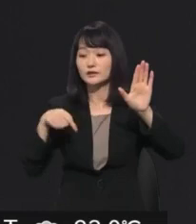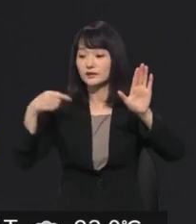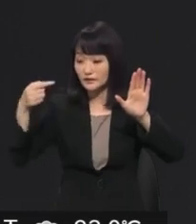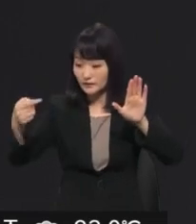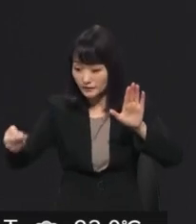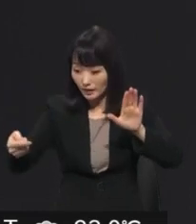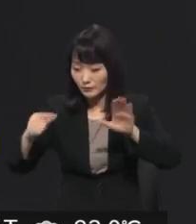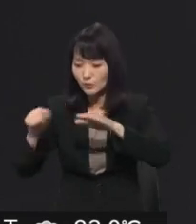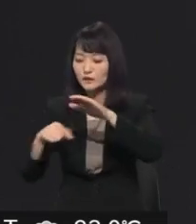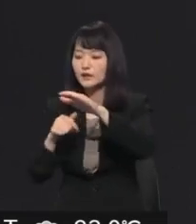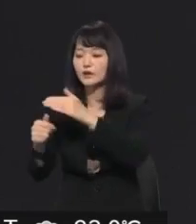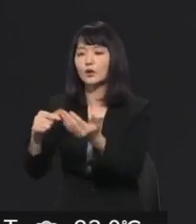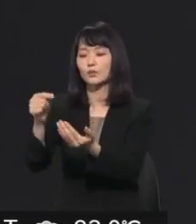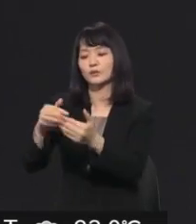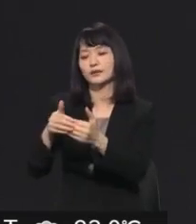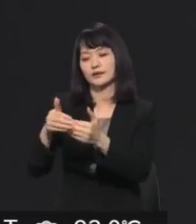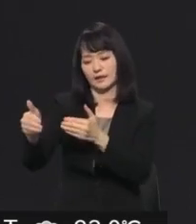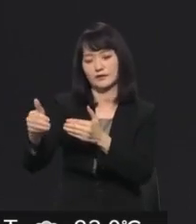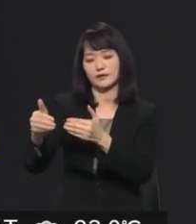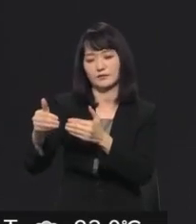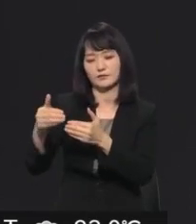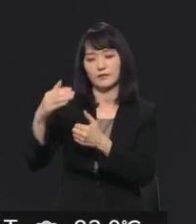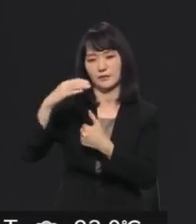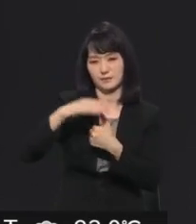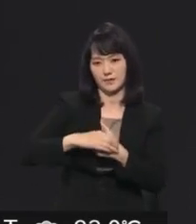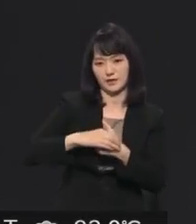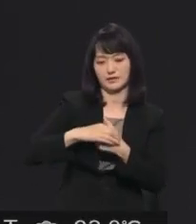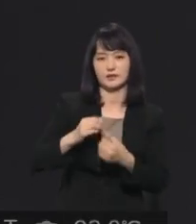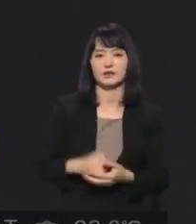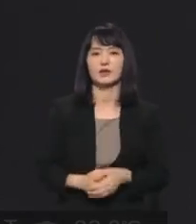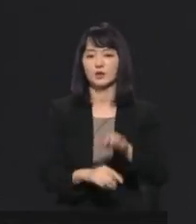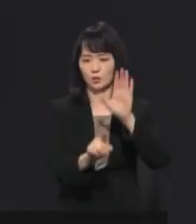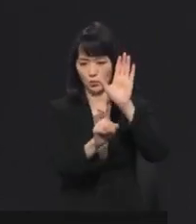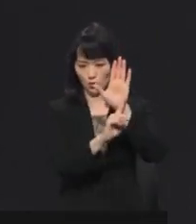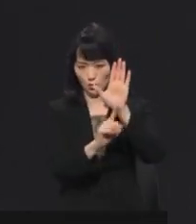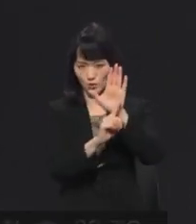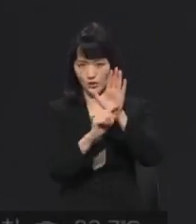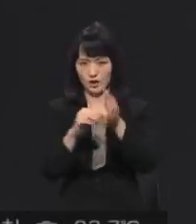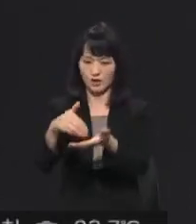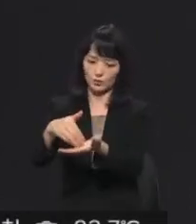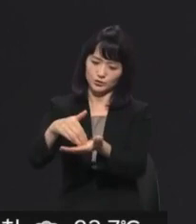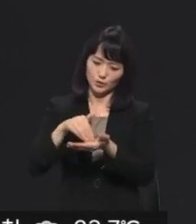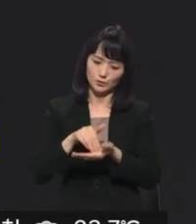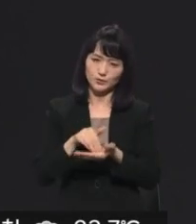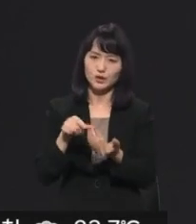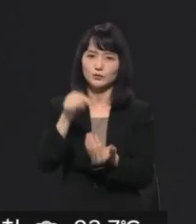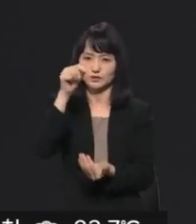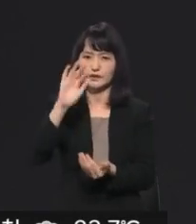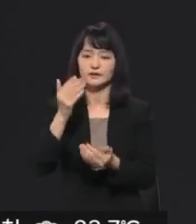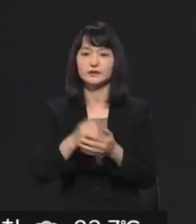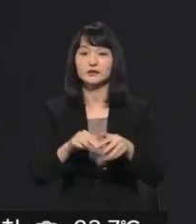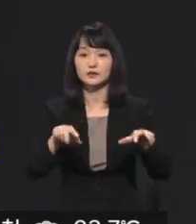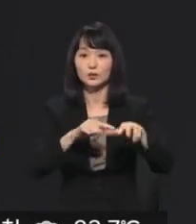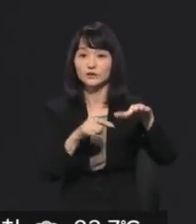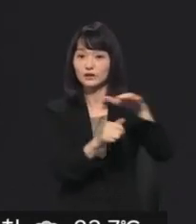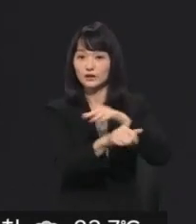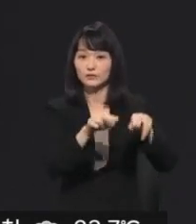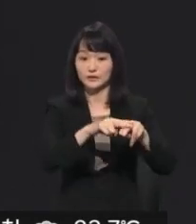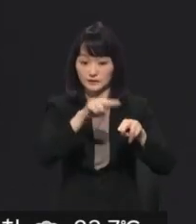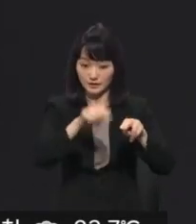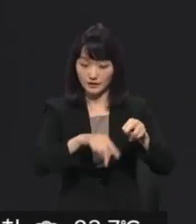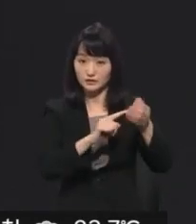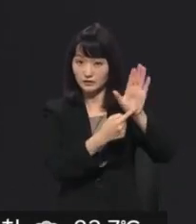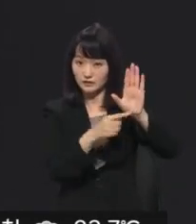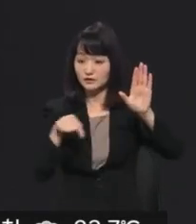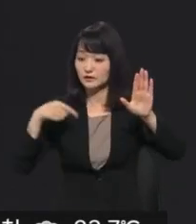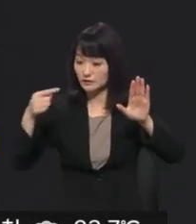포피는 절차가 있거든요 공부 해야 되고 접수 받아야 되고 선출해야 되기 때문에 그러니까 지원해 대표 사퇴를 표명하고 그 다음에 후 원내대표